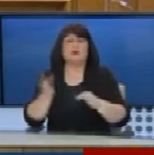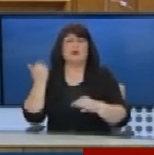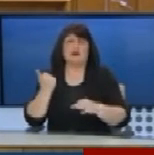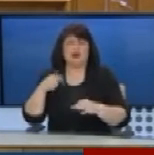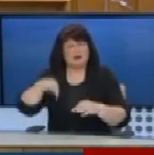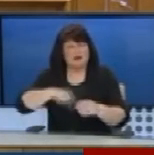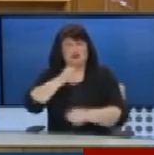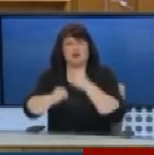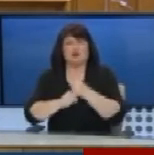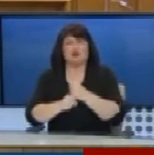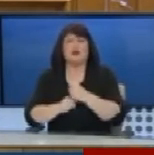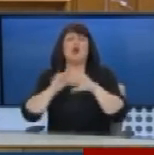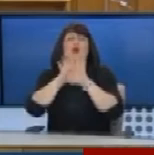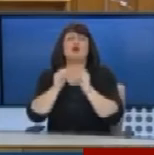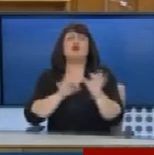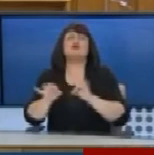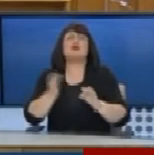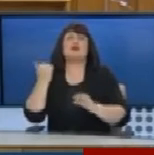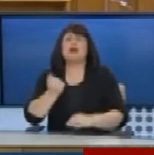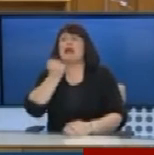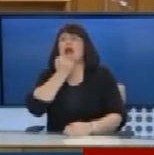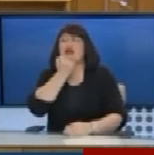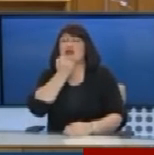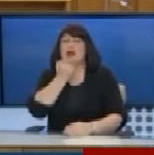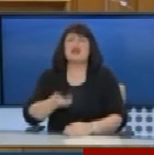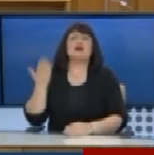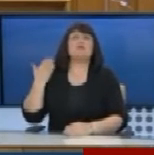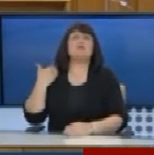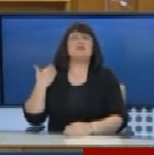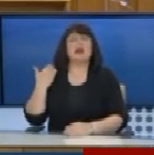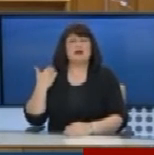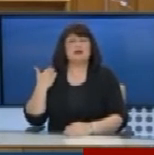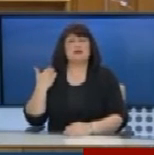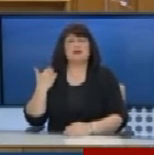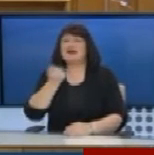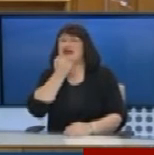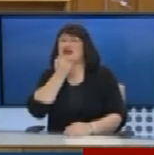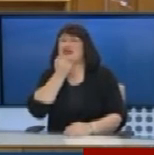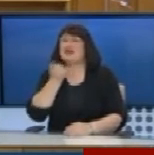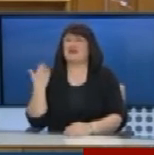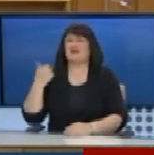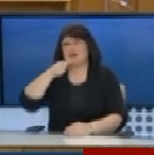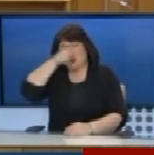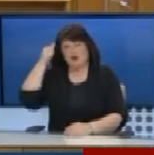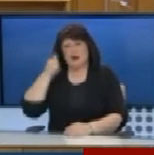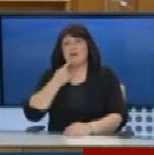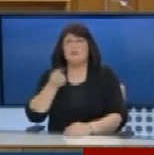σχέδιο ολοκληρωμένο. Τα λάθη που βιώσαμε την προηγούμενη χρονιά, το προηγούμενο